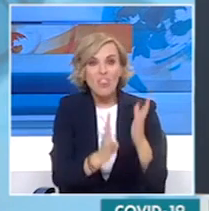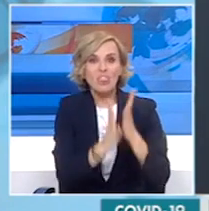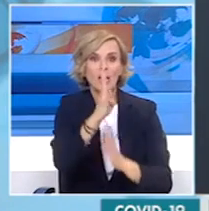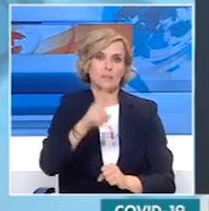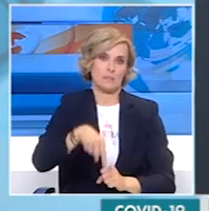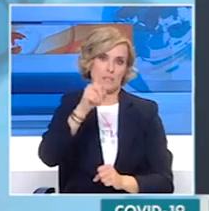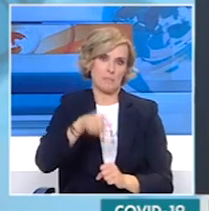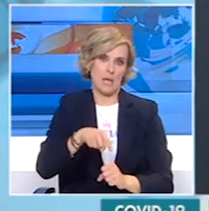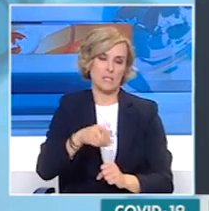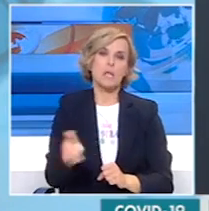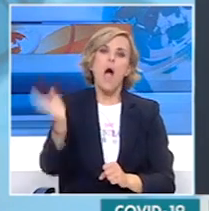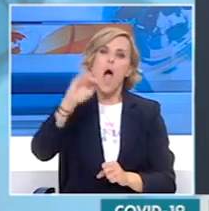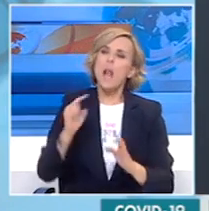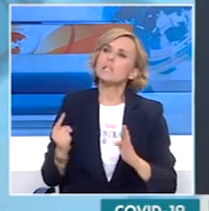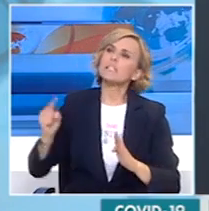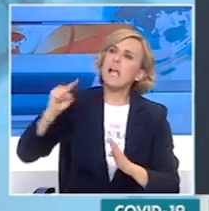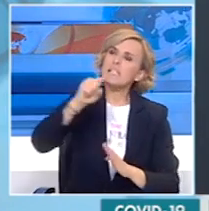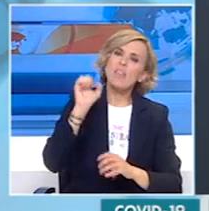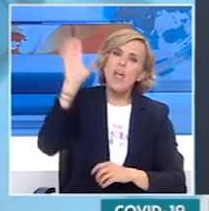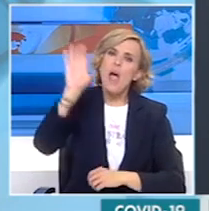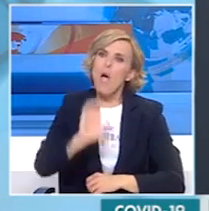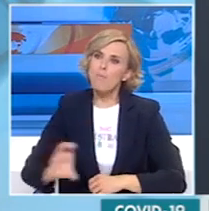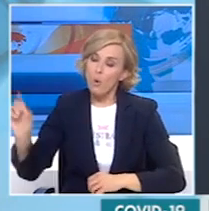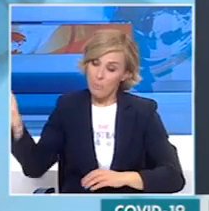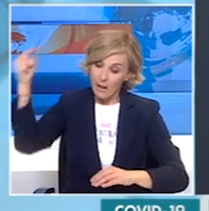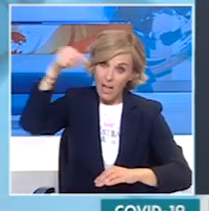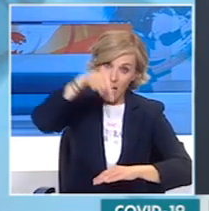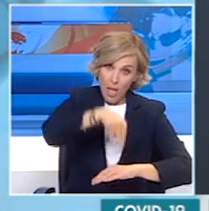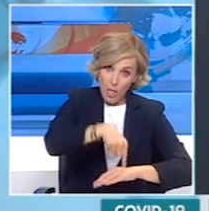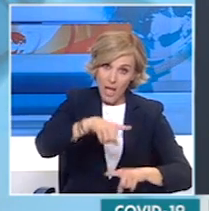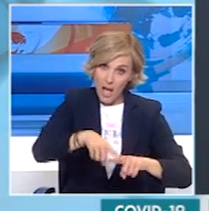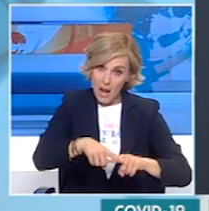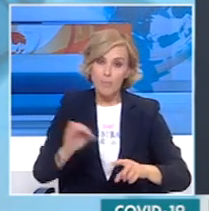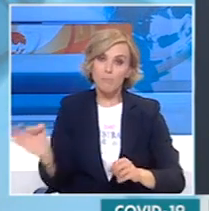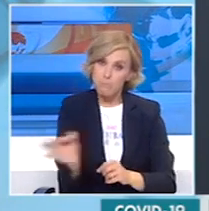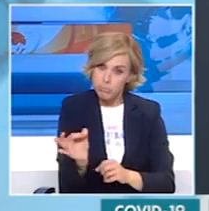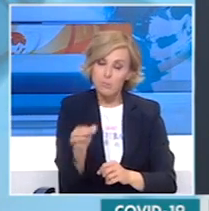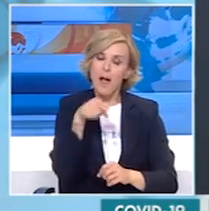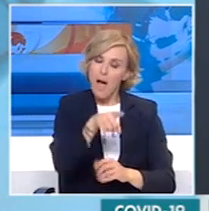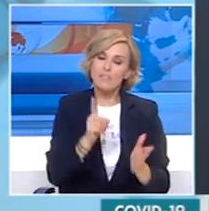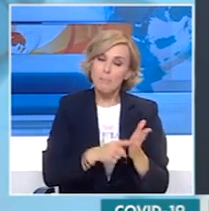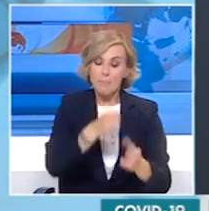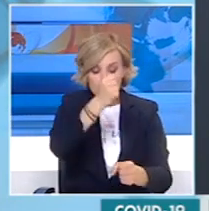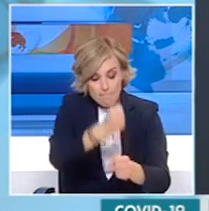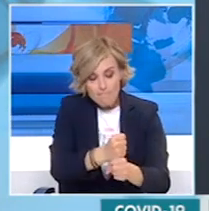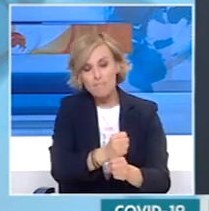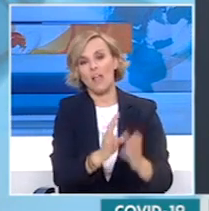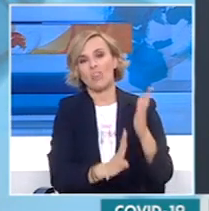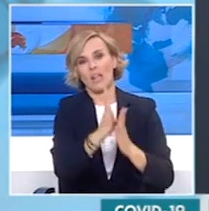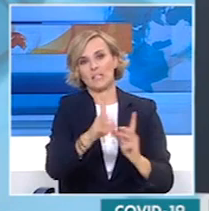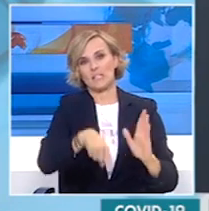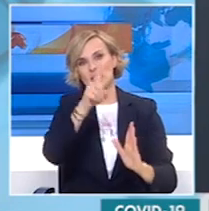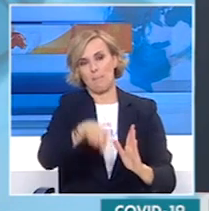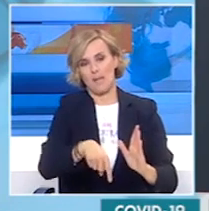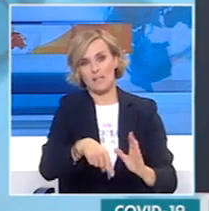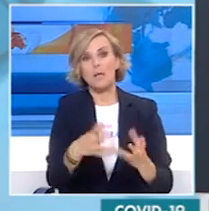ελεγχθεί επειδή είχαν ήπια συμπτώματα και κρουσμάτων που ελέγχονται κατά κύριο λόγο και μπαίνουν στα νοσοκομεία. Υπάρχουν λοιπόν πολλαπλές πηγές που